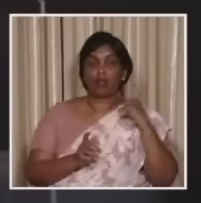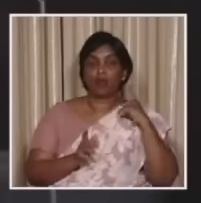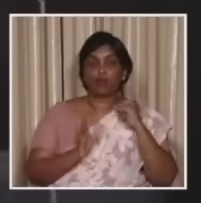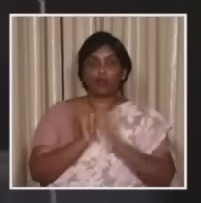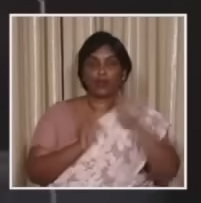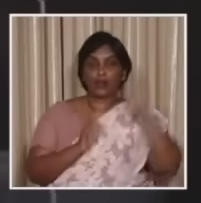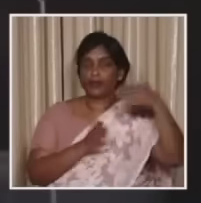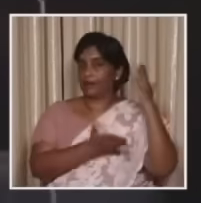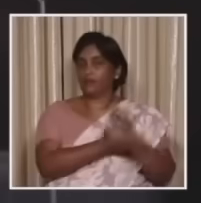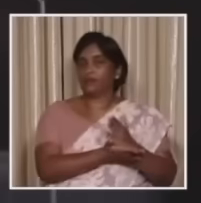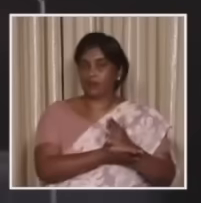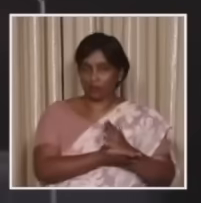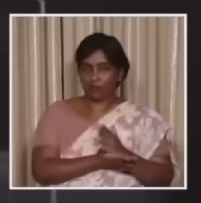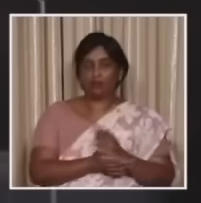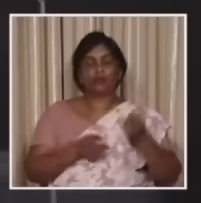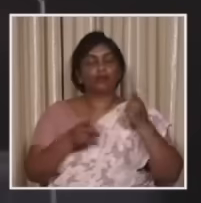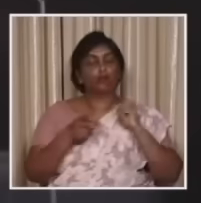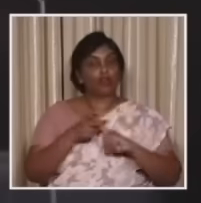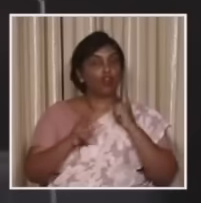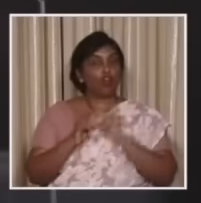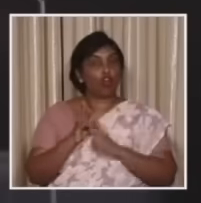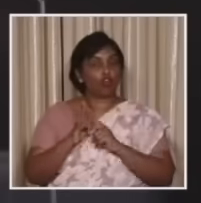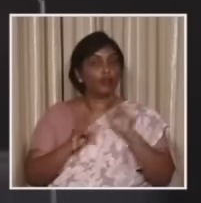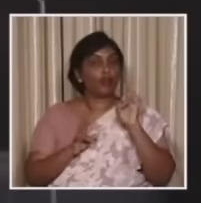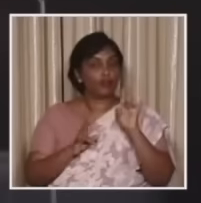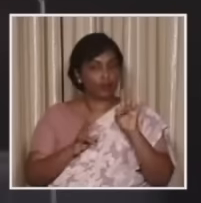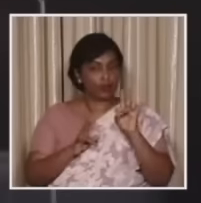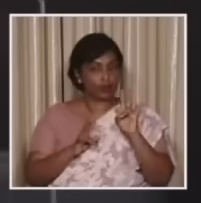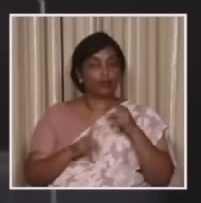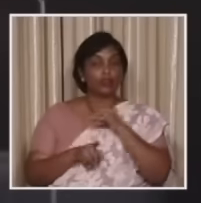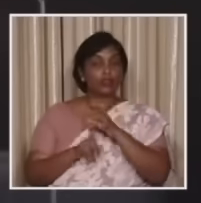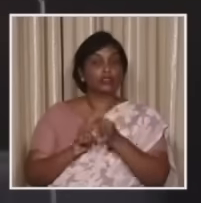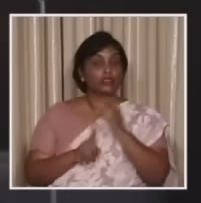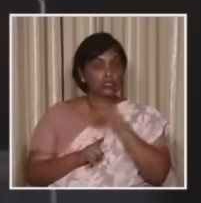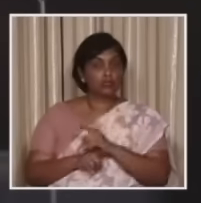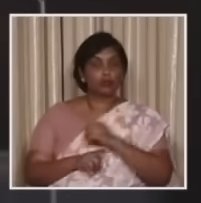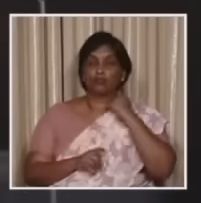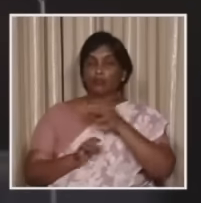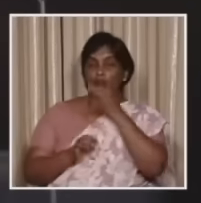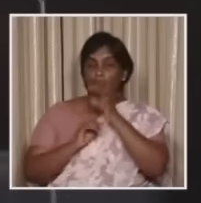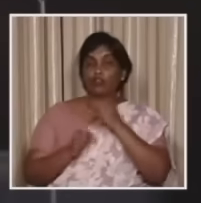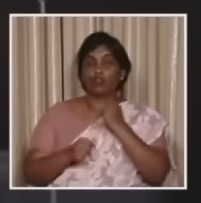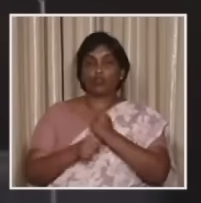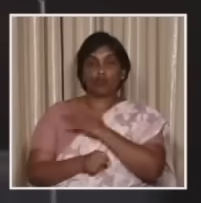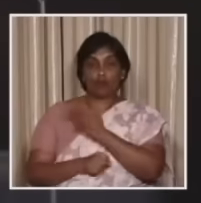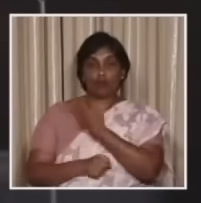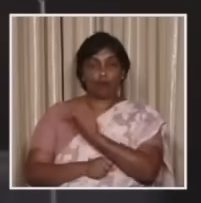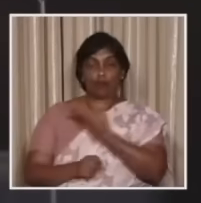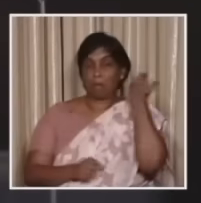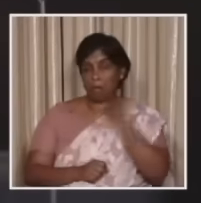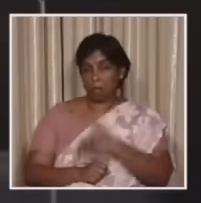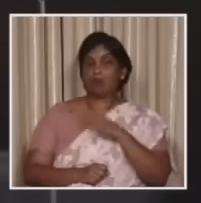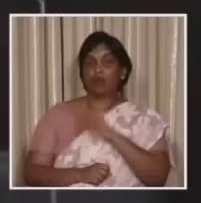එකත් නැවතුවා. ඊළඟට ඔක්තෝබර් 25 වෙනිදා ඒ ජනාධිපති කතාවක් ගොතලා ගෝඨාභය යයි මරන්න ඉන්නවා කියලා